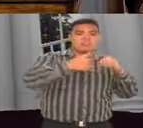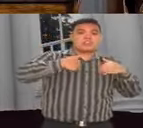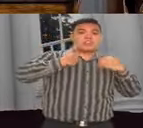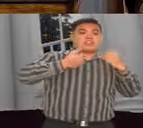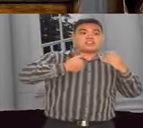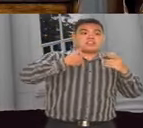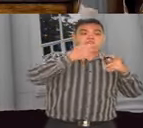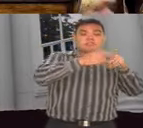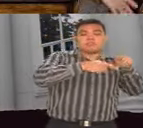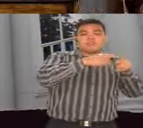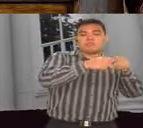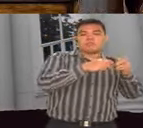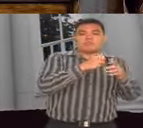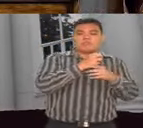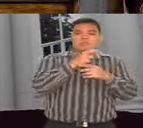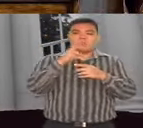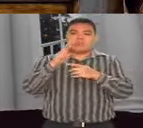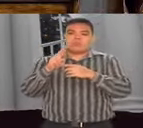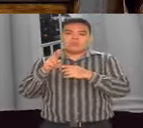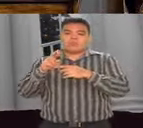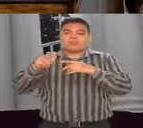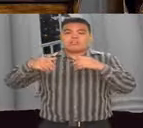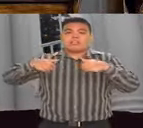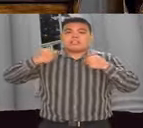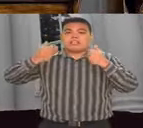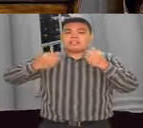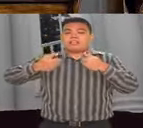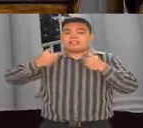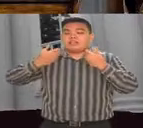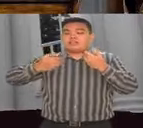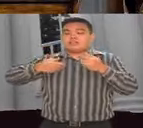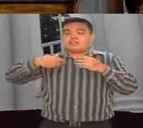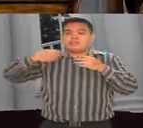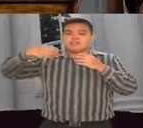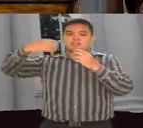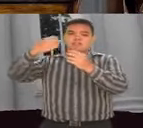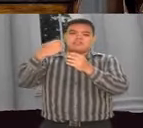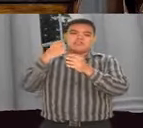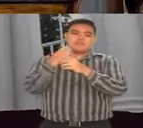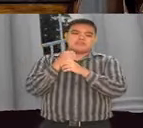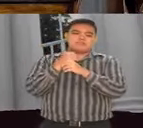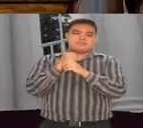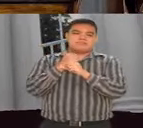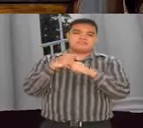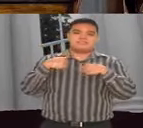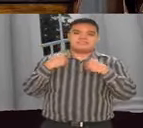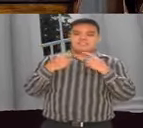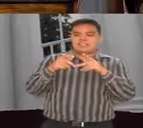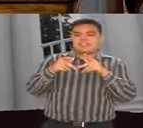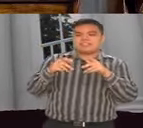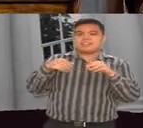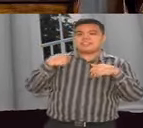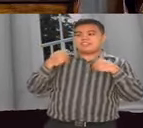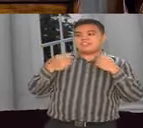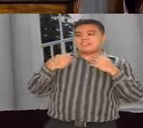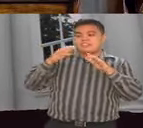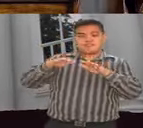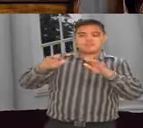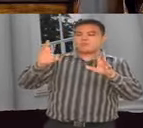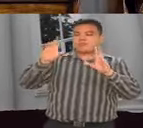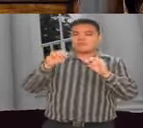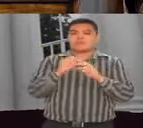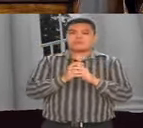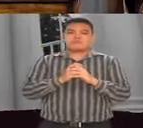sa kaning young professional. Kaya kids, ayaw lang sa. Ayaw lang sa, Brad Norman,